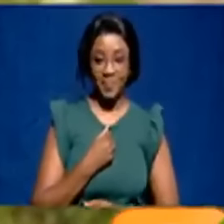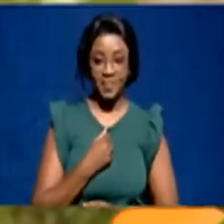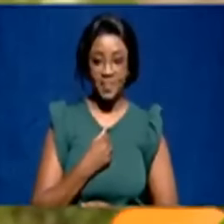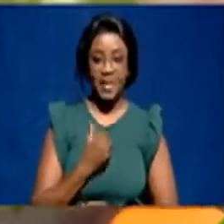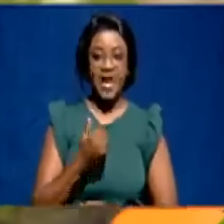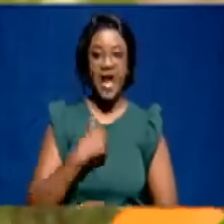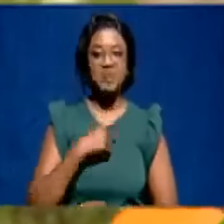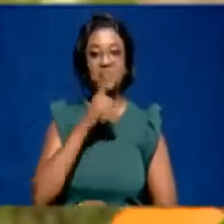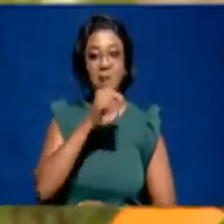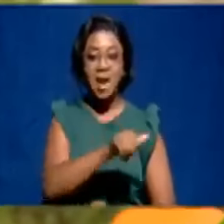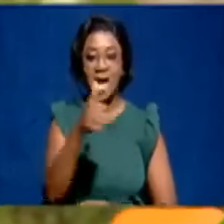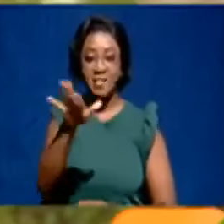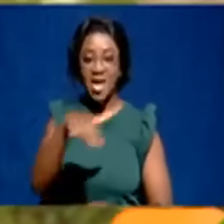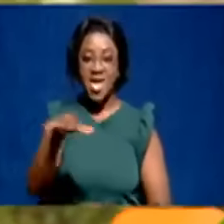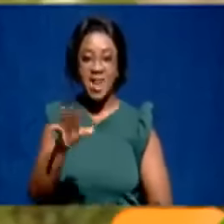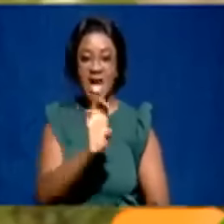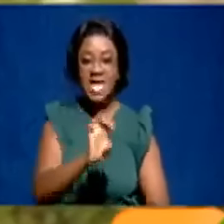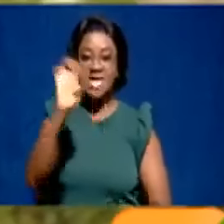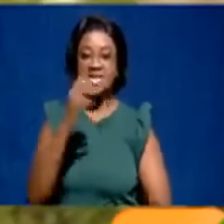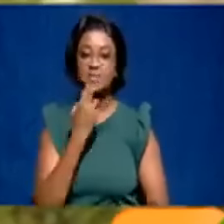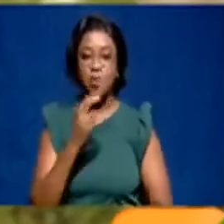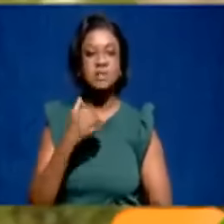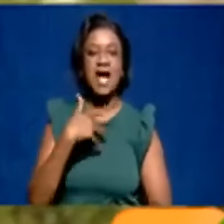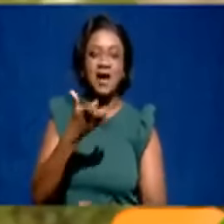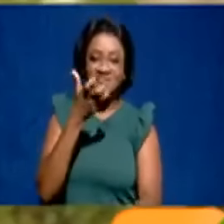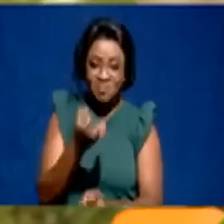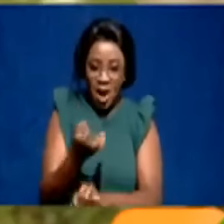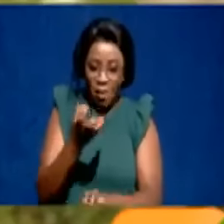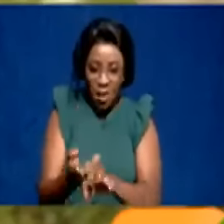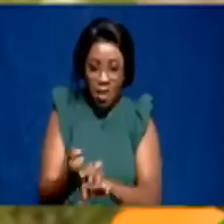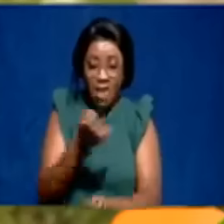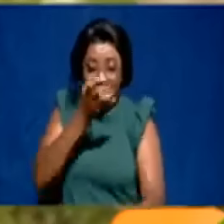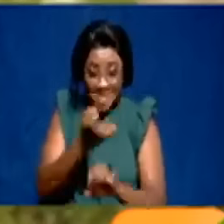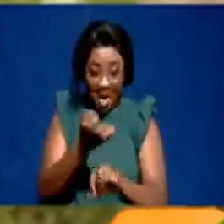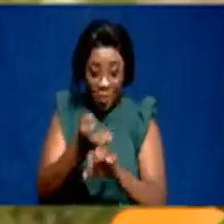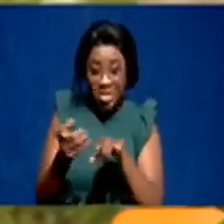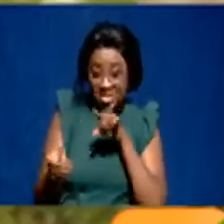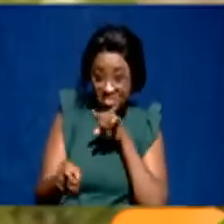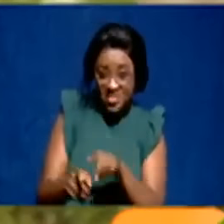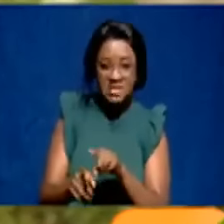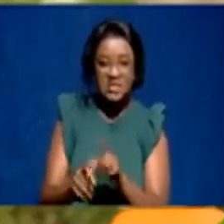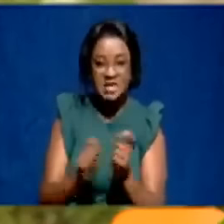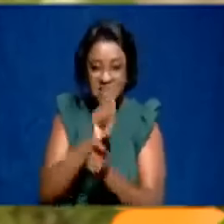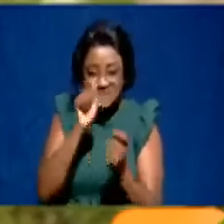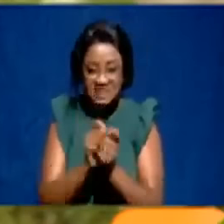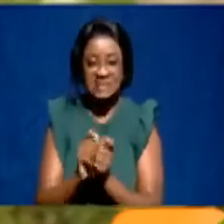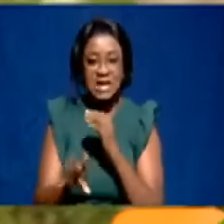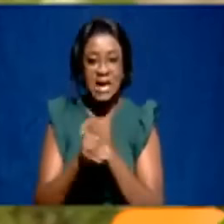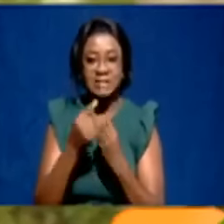Tangle Bay uko East Pokot. Hako na mawe. Na kawe hiyo mawe, aka specified kusema